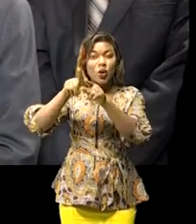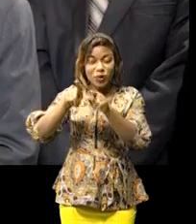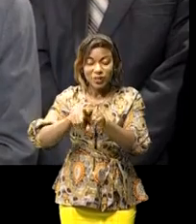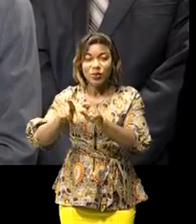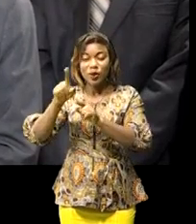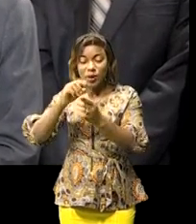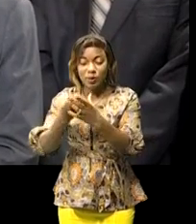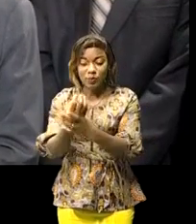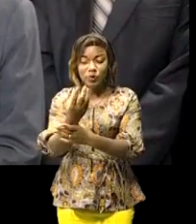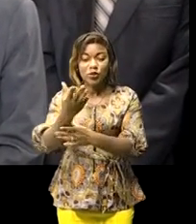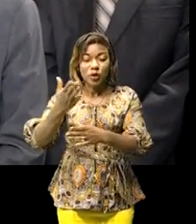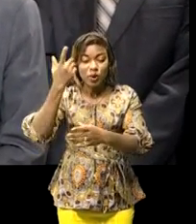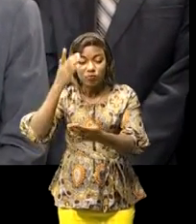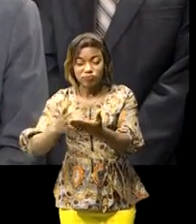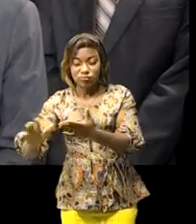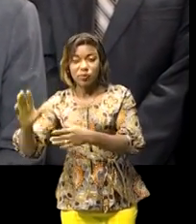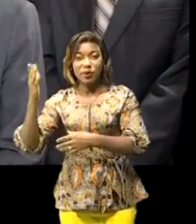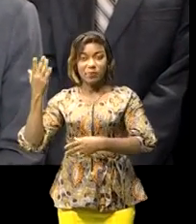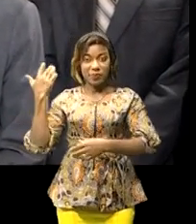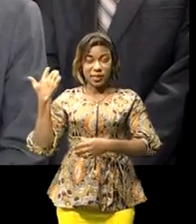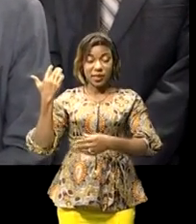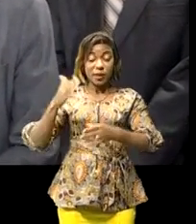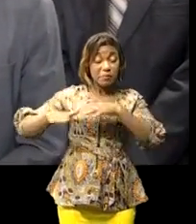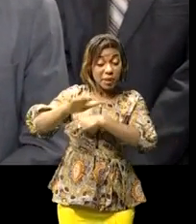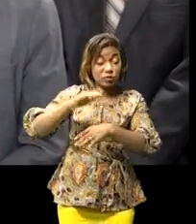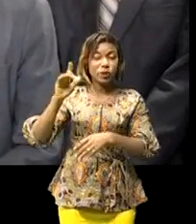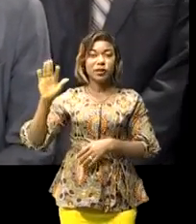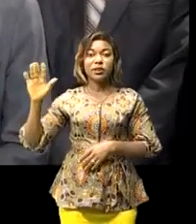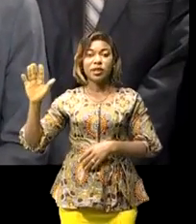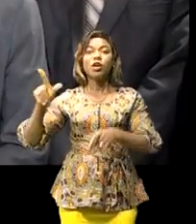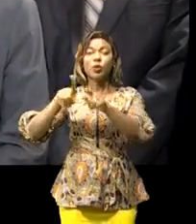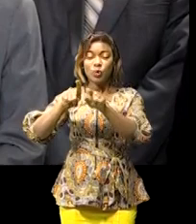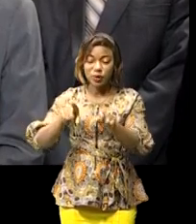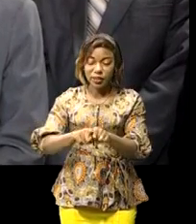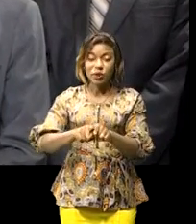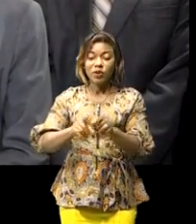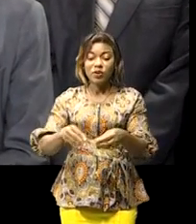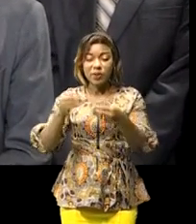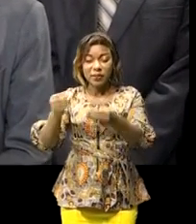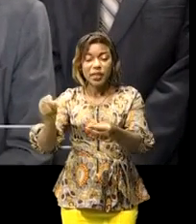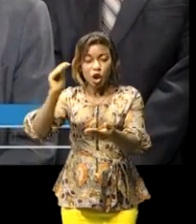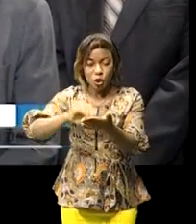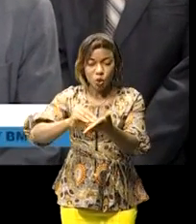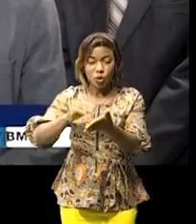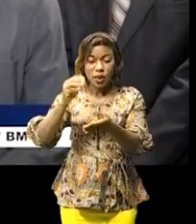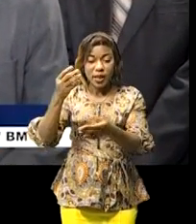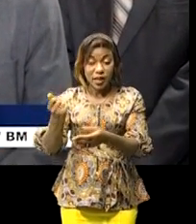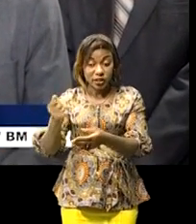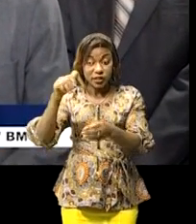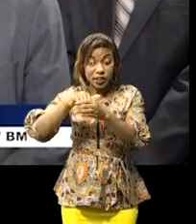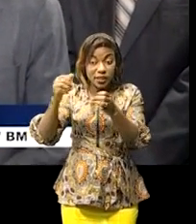qui est la production et la distribution d'eau dans la ville de Kinshasa. Et il y a d'autres investissements et en énergie, en